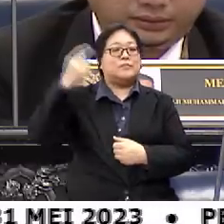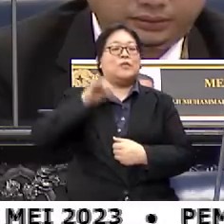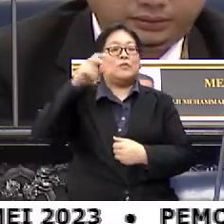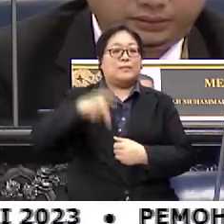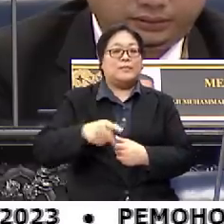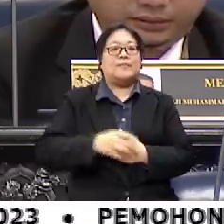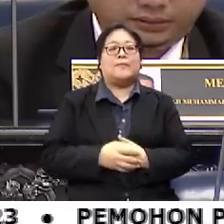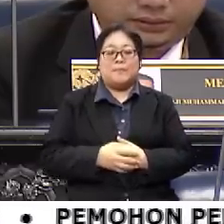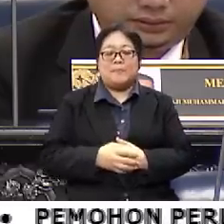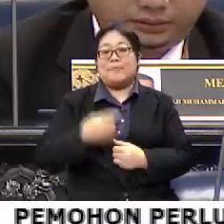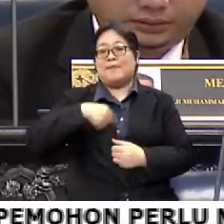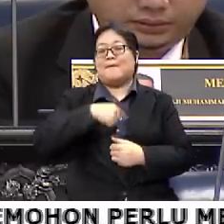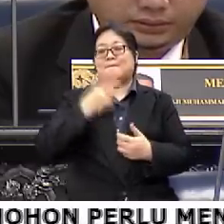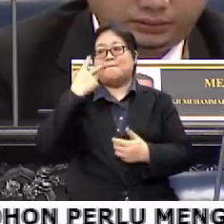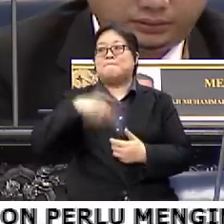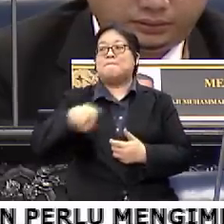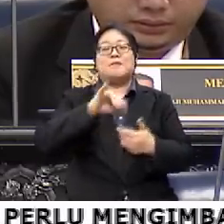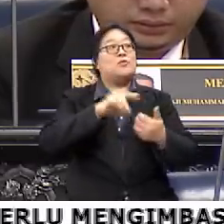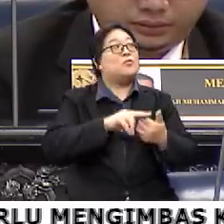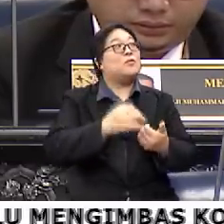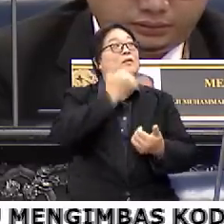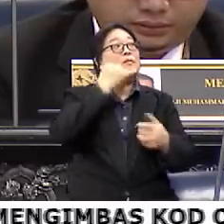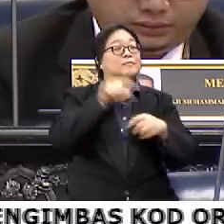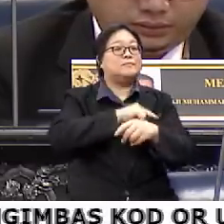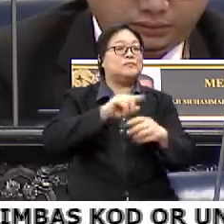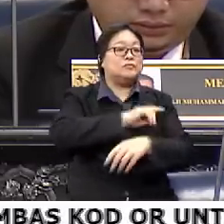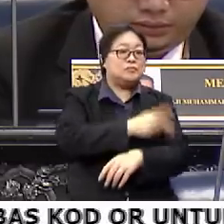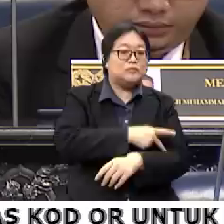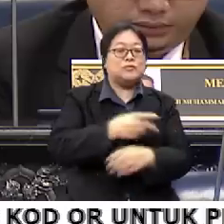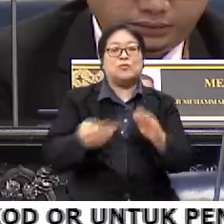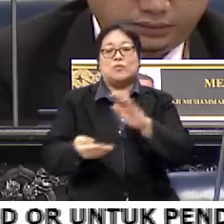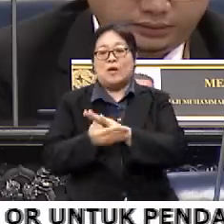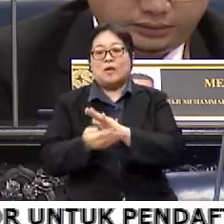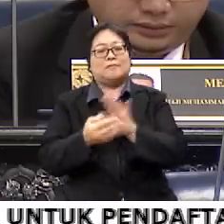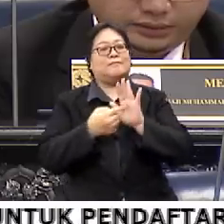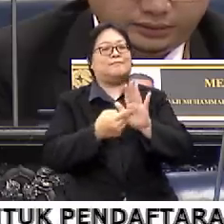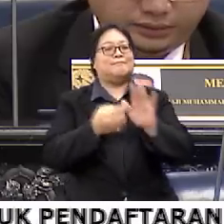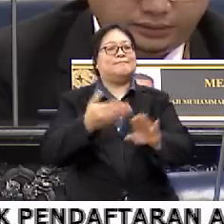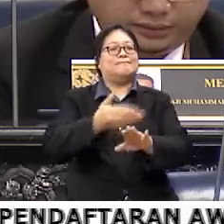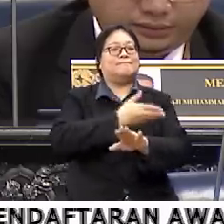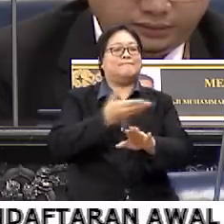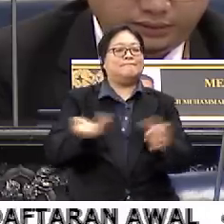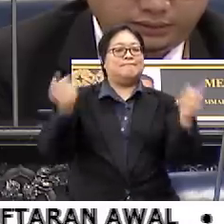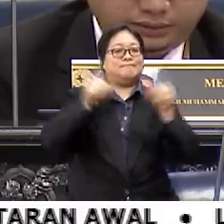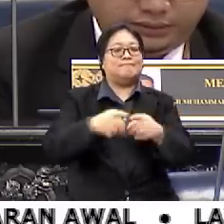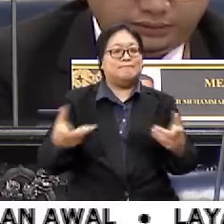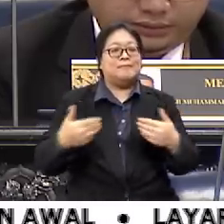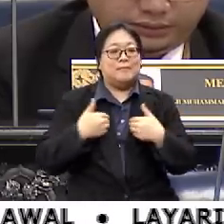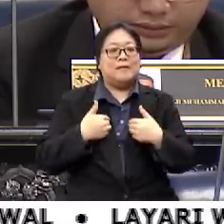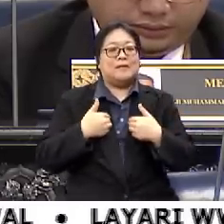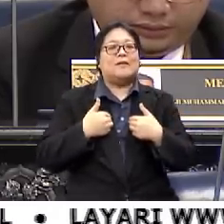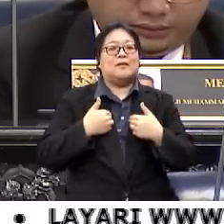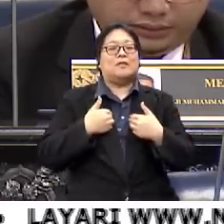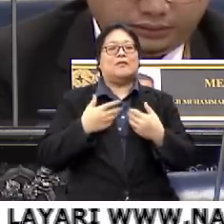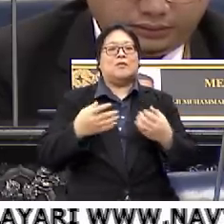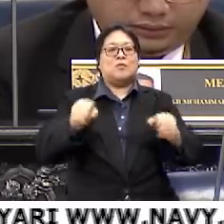Bertua, kita dapati isu-isu salah guna kuasa dan rasuah telah terbukti sebelum ini berlaku akibat wujudnya